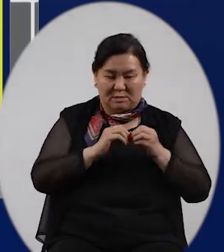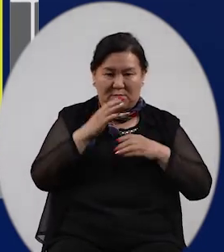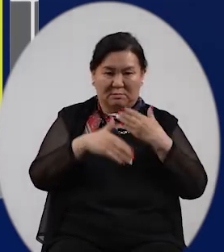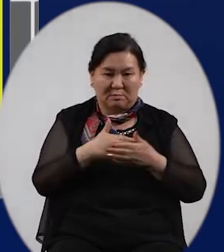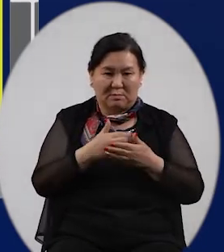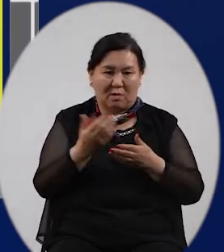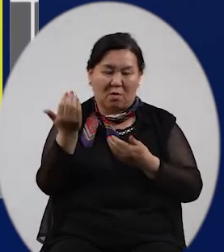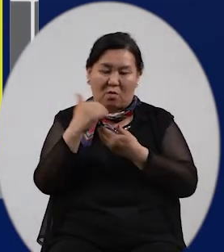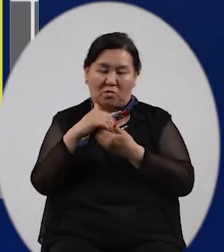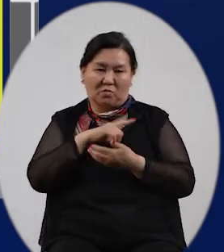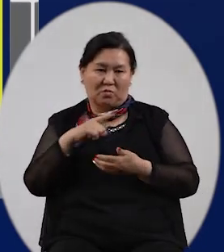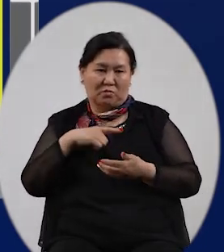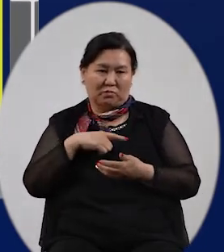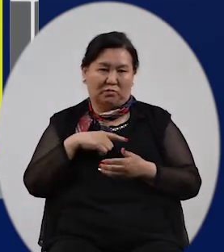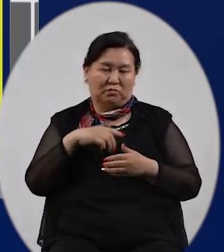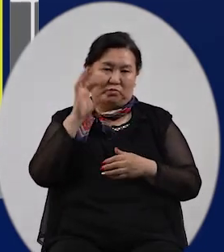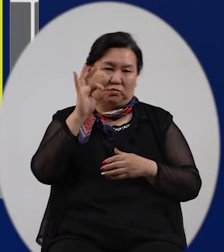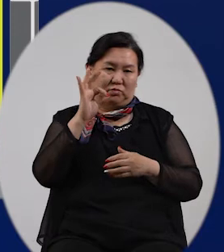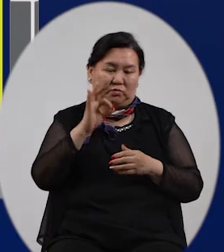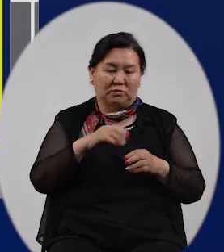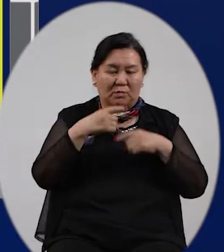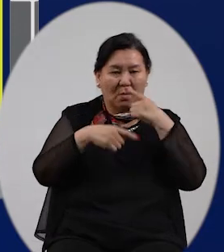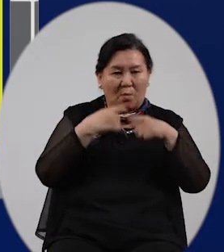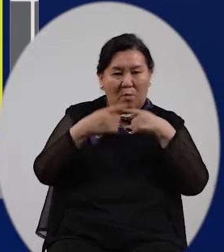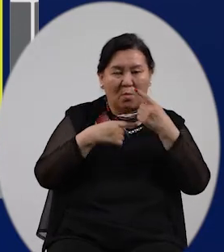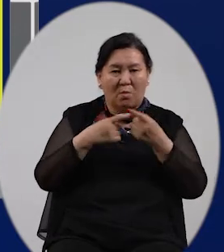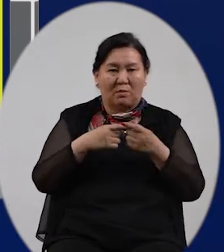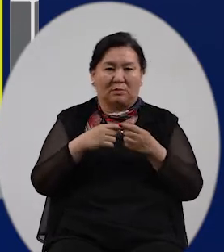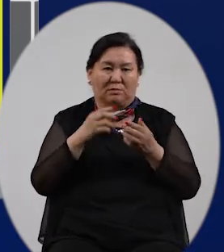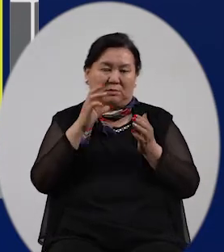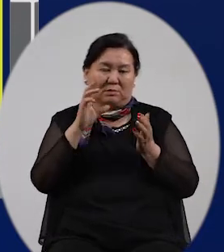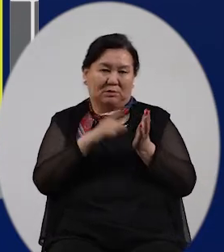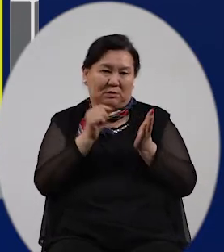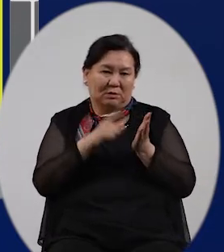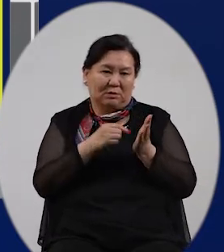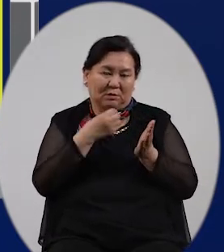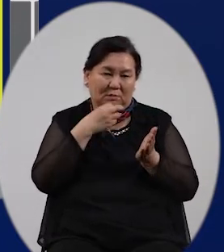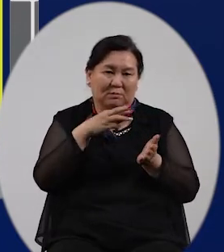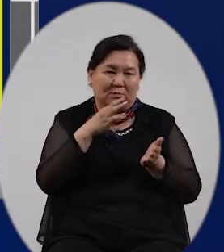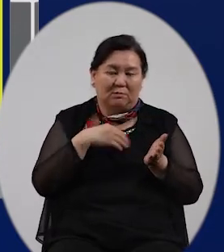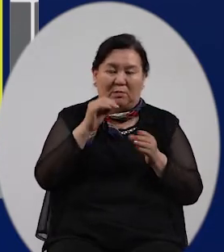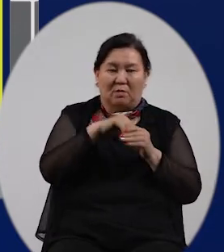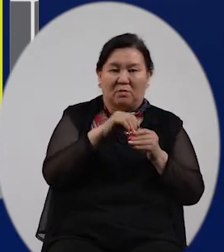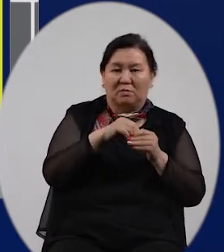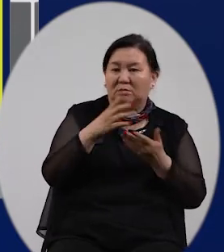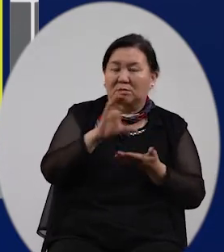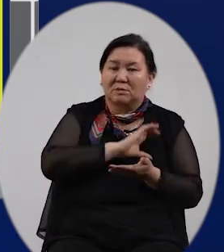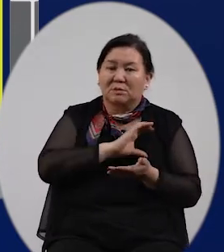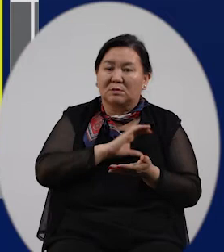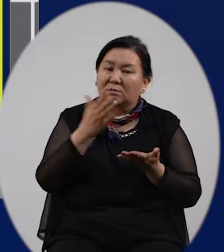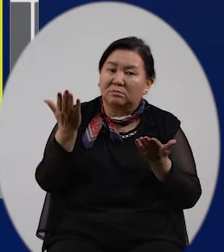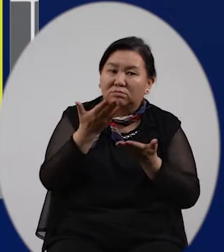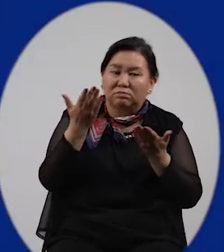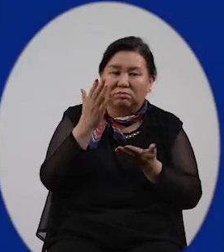гэрээнд оролцогч өөрийгөө зохистой байдалд шилжүүлж бэлтгэх, шаардлагатай шийдвэр гаргах үед оролцогч талуудын сэтгэлийн хөөрлийг